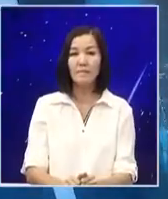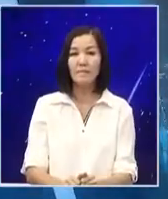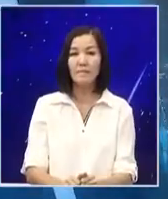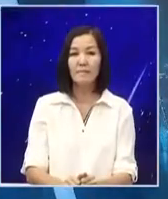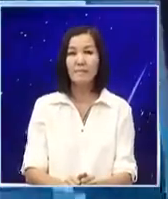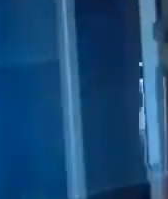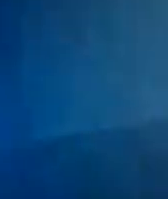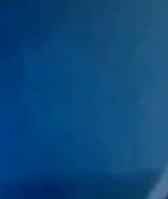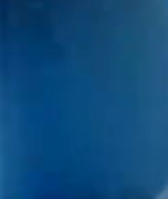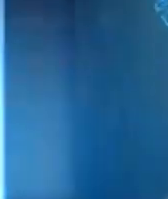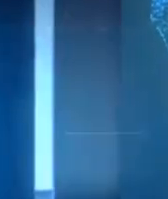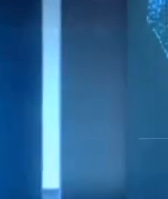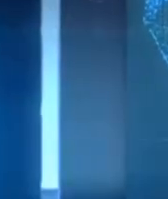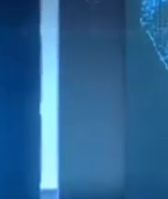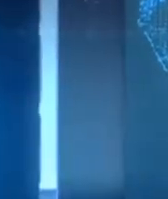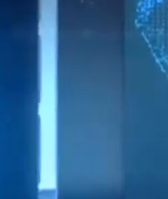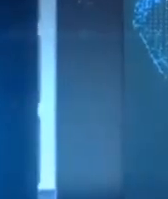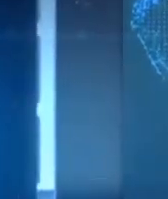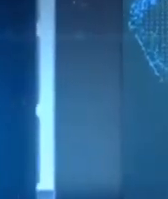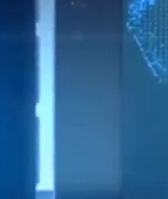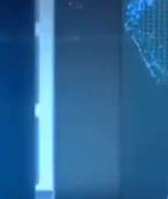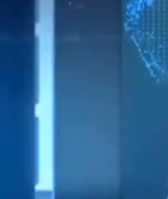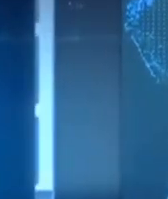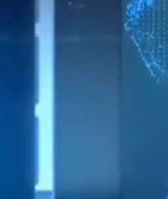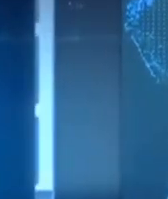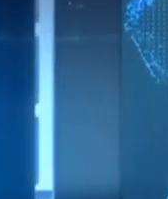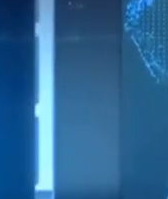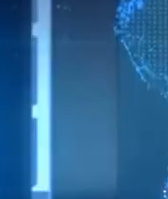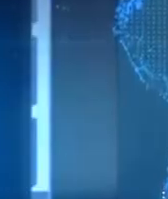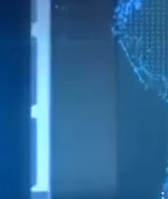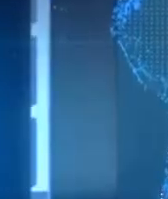Қыдырбайғы. Жетісу телеарнасы.